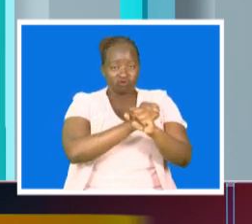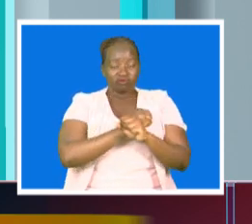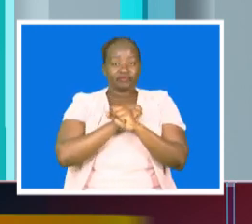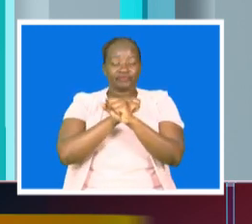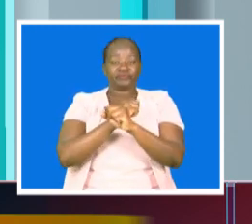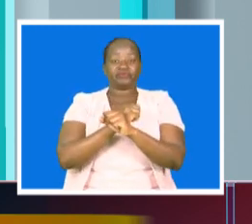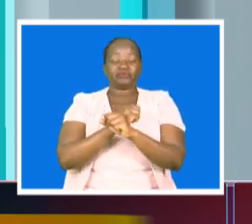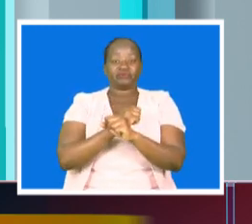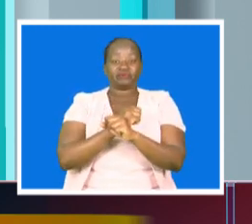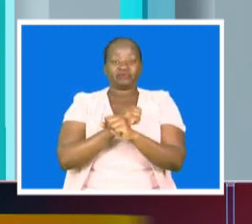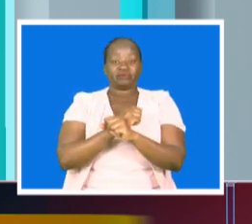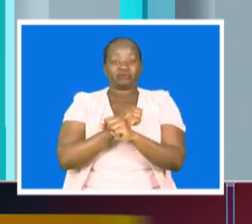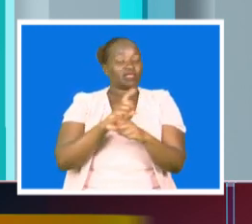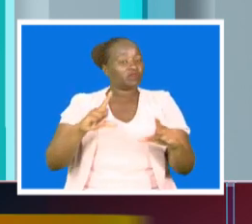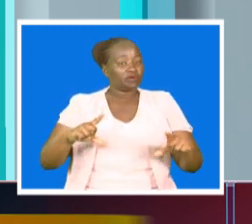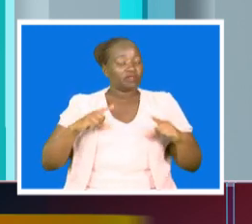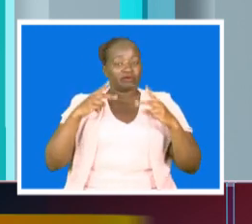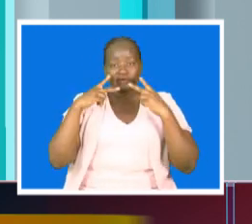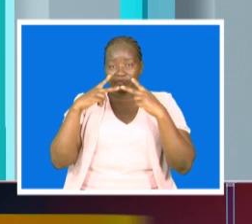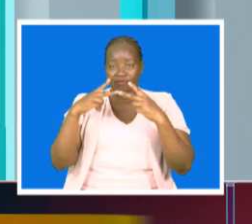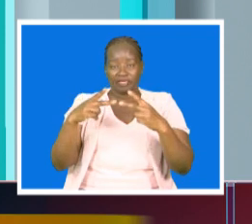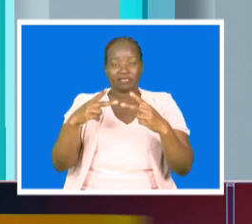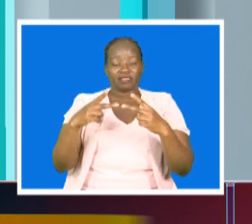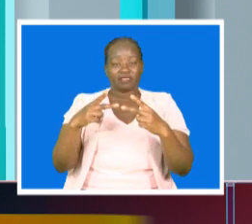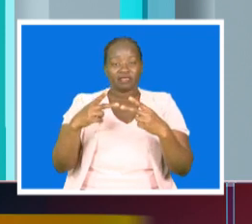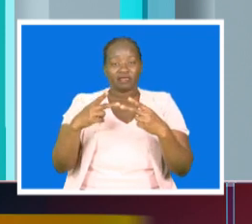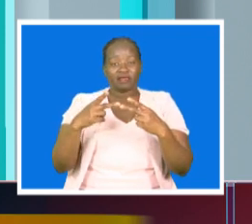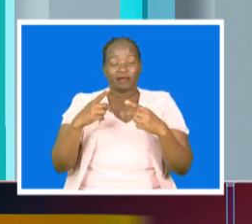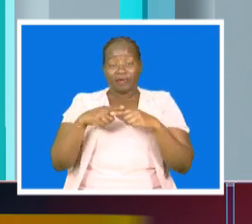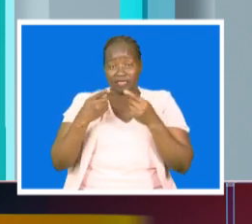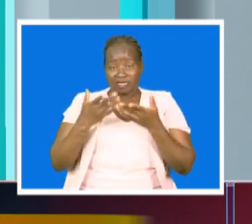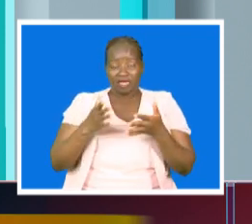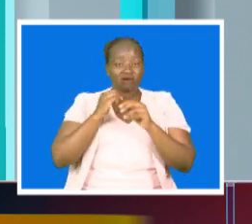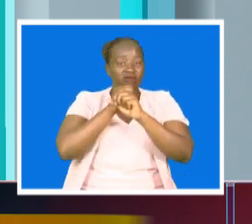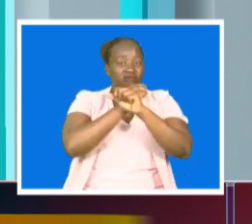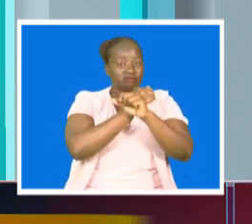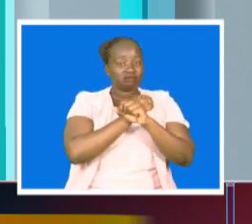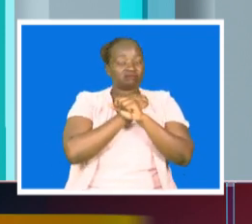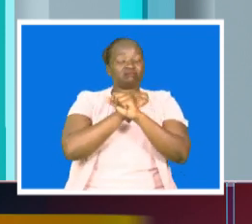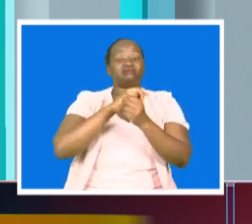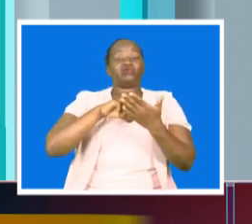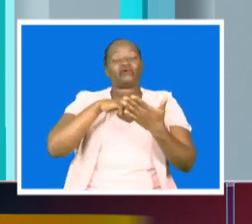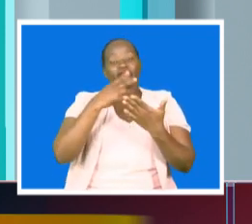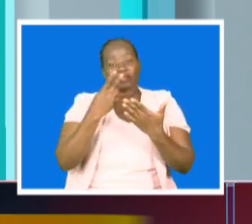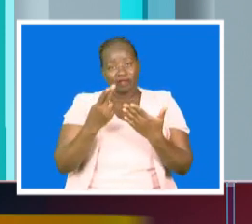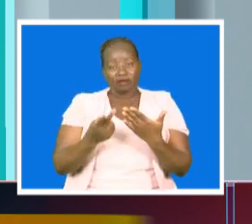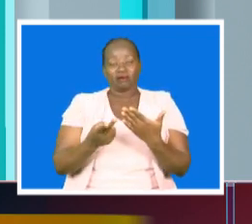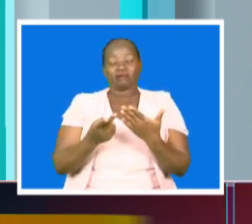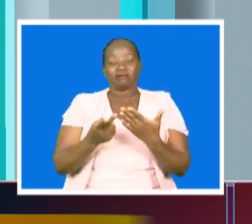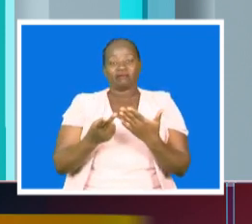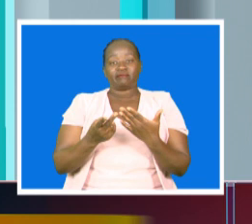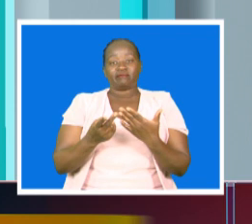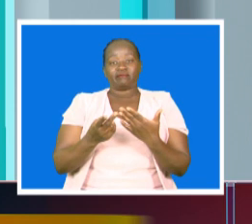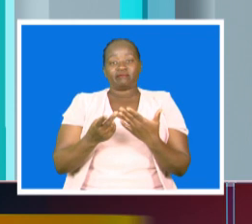wao neguwa makoro magikara na dhayo kwa nagwa kahida gaka ugiteri mweno yu ni okoreto udhalarete